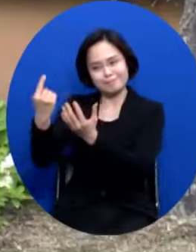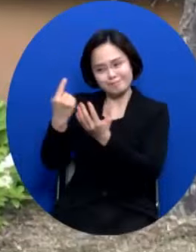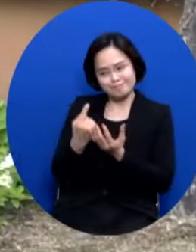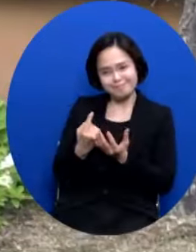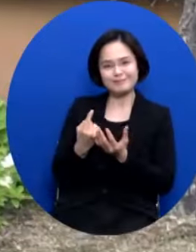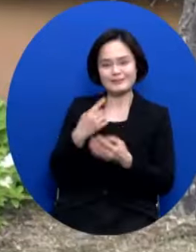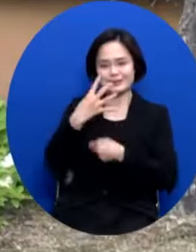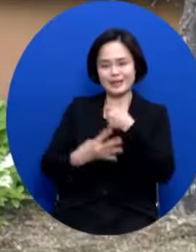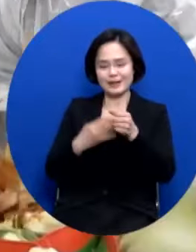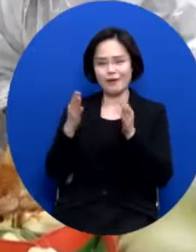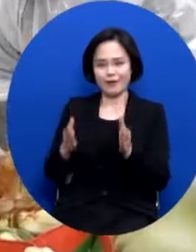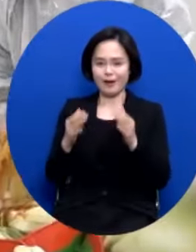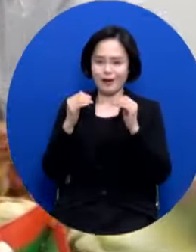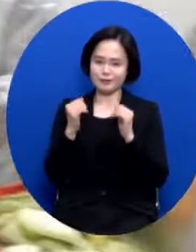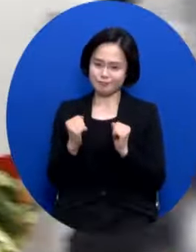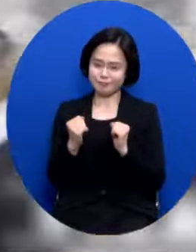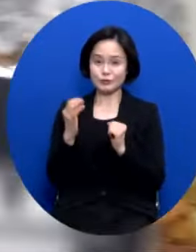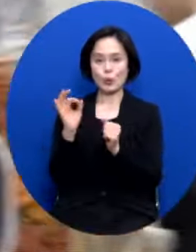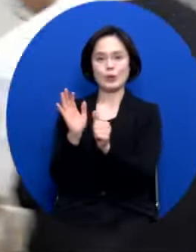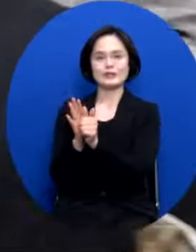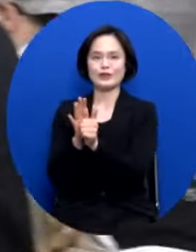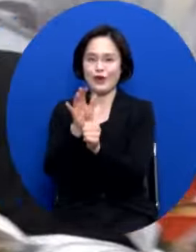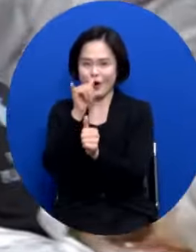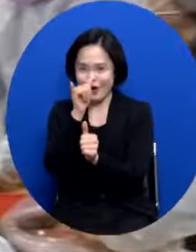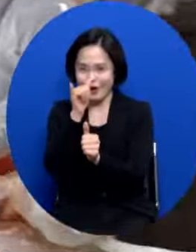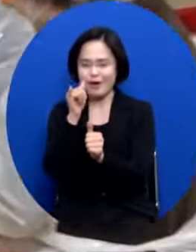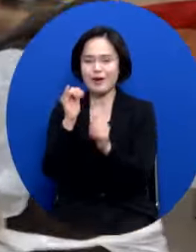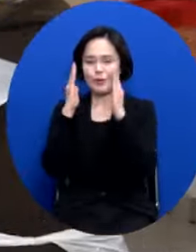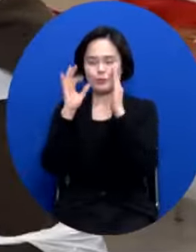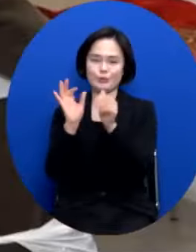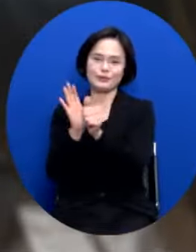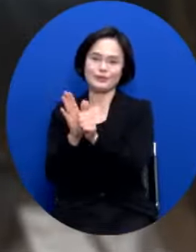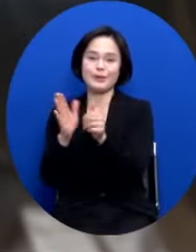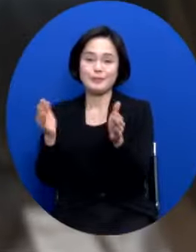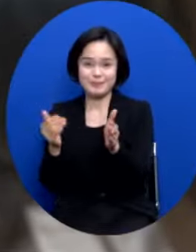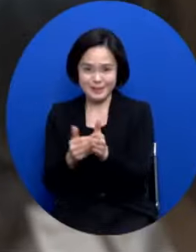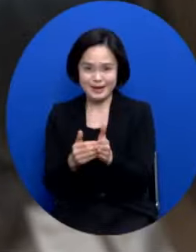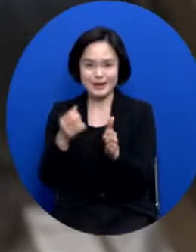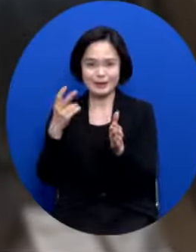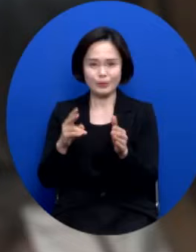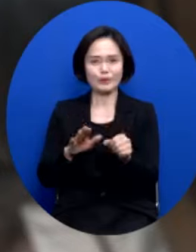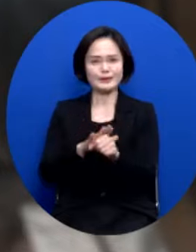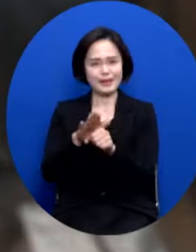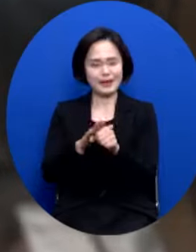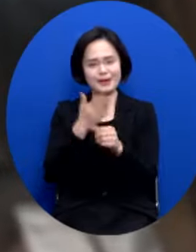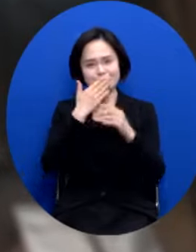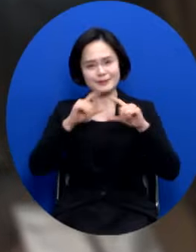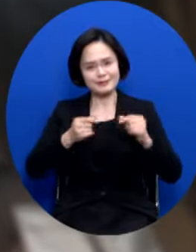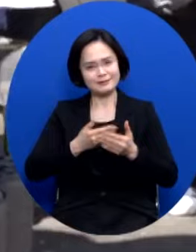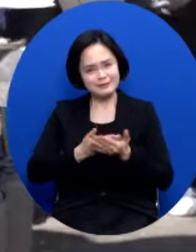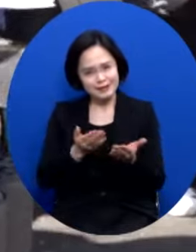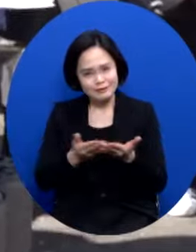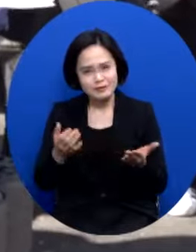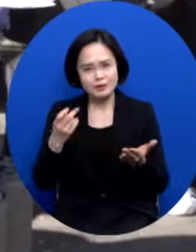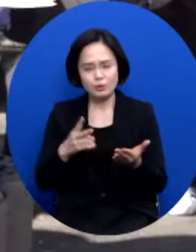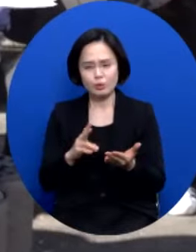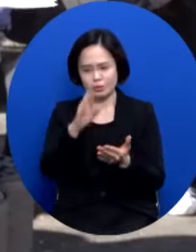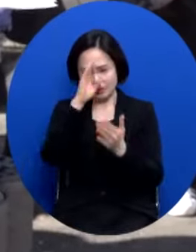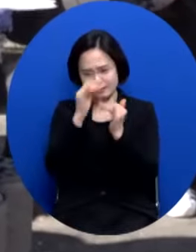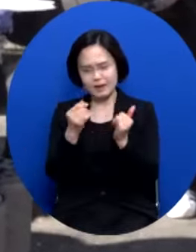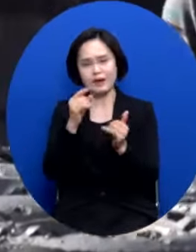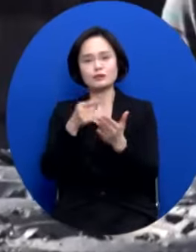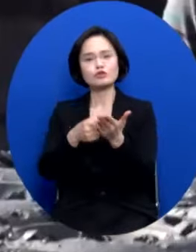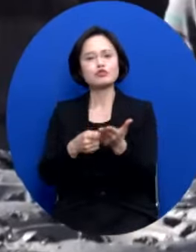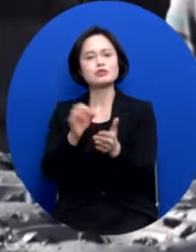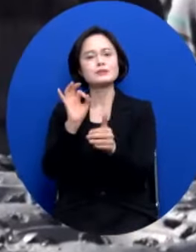장학금과 체류비를 지원하기도 했고 사랑의 김치 담그기, 수재민 구제, 천안시 연계, 백내장 수술 지원, 연탄 봉사 등